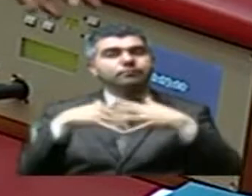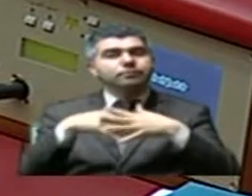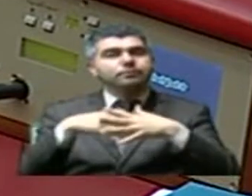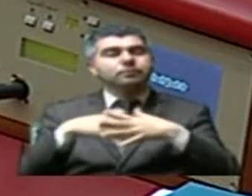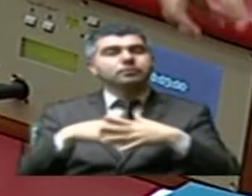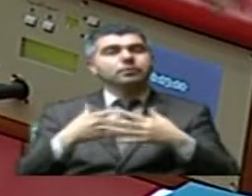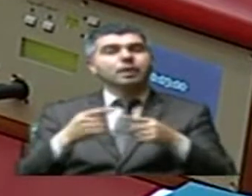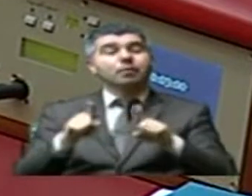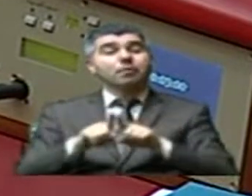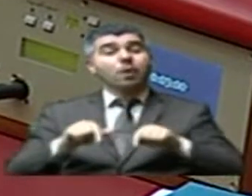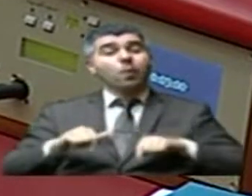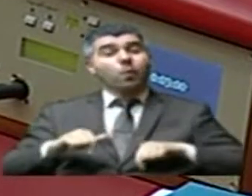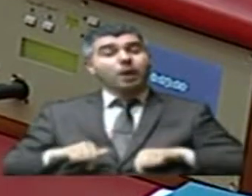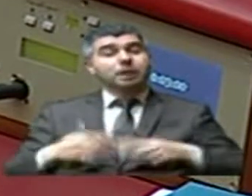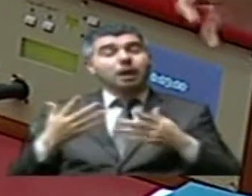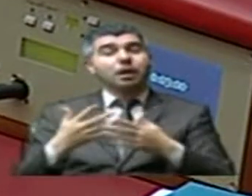السلطات المحلية الجهوية